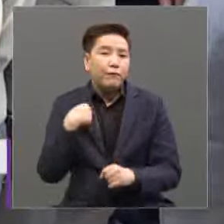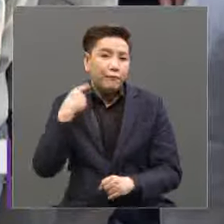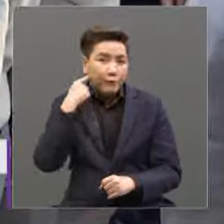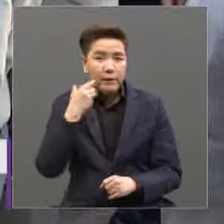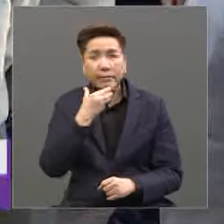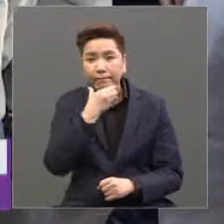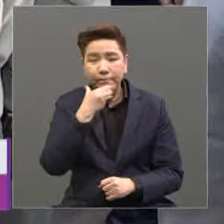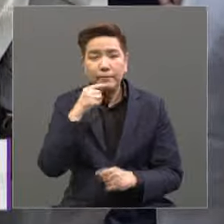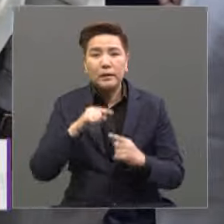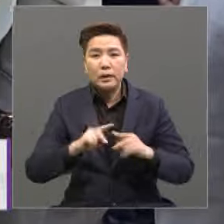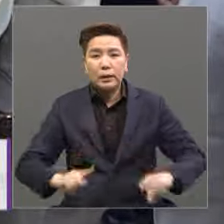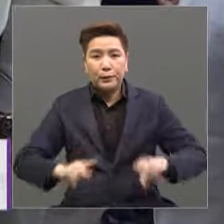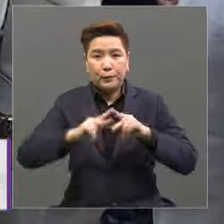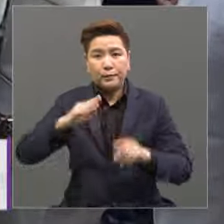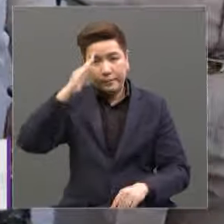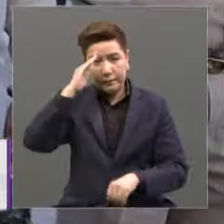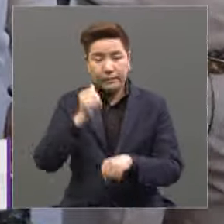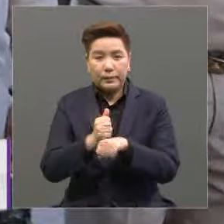คลังแสงกันค่ะ